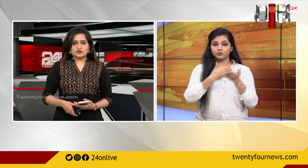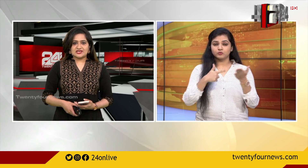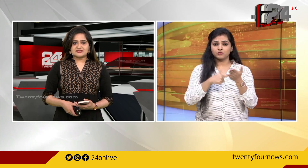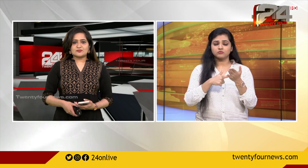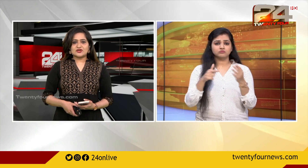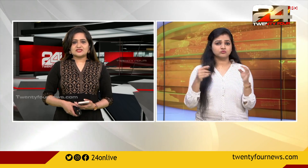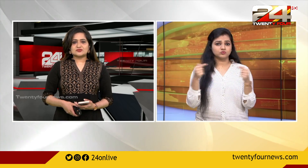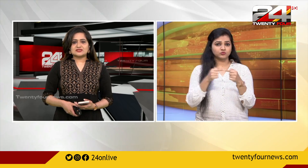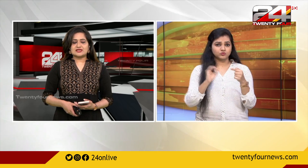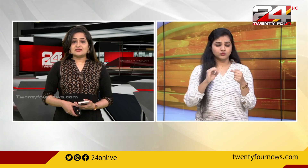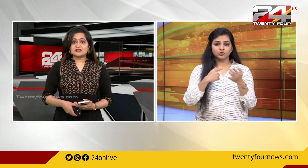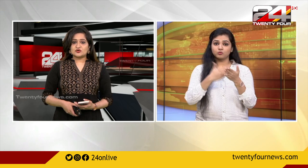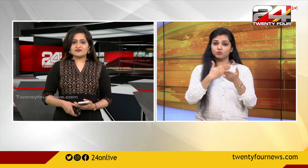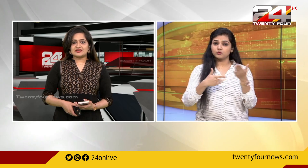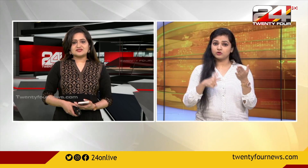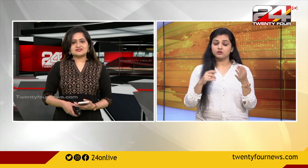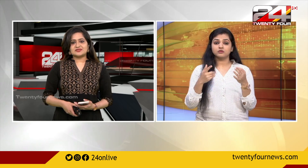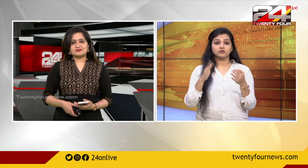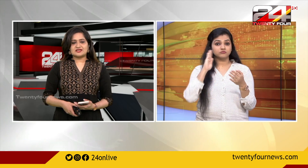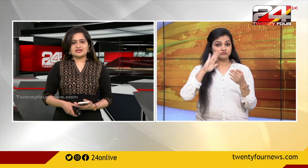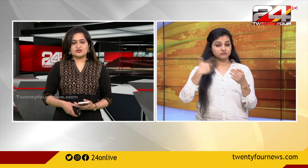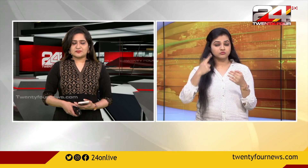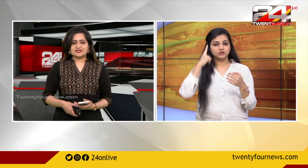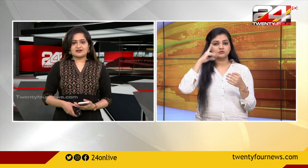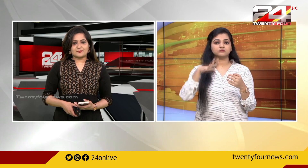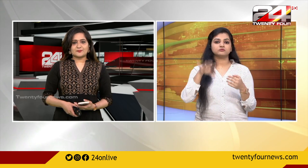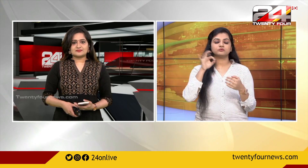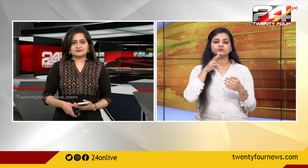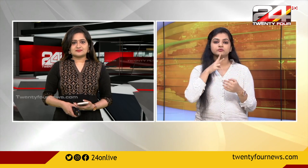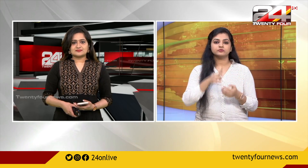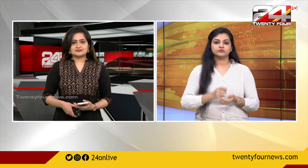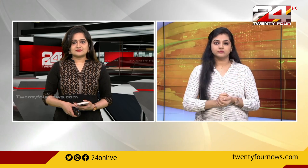പദ്ധതി ഉപേക്ഷിക്കുമോ എന്ന ചോദ്യത്തിന് റിപ്പോർട്ട് വന്ന ശേഷം തീരുമാനിക്കാമെന്നും പ്രതികരണം.